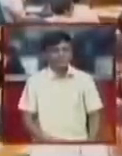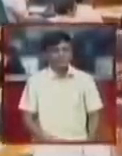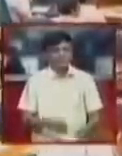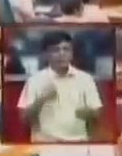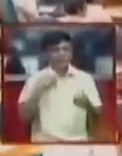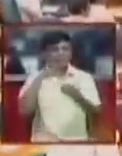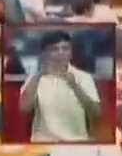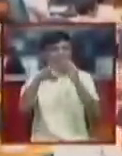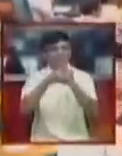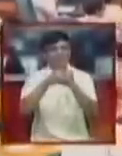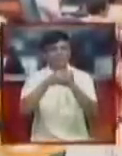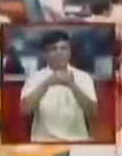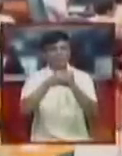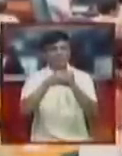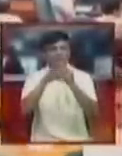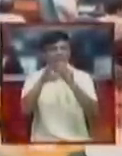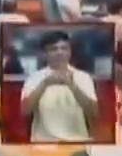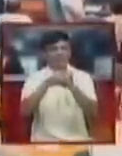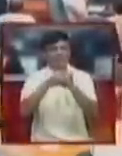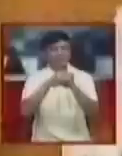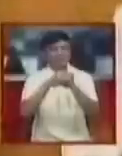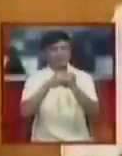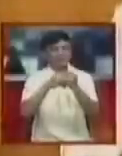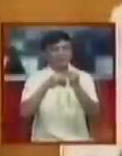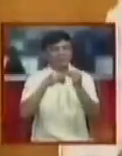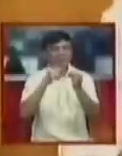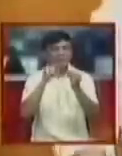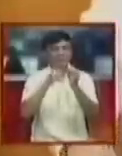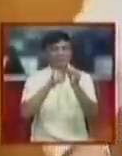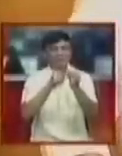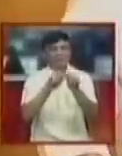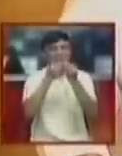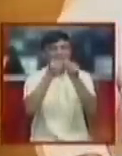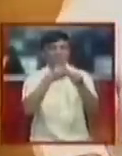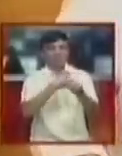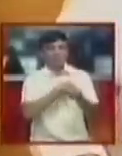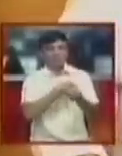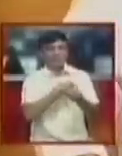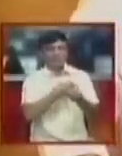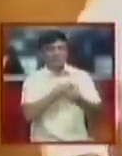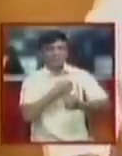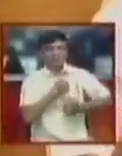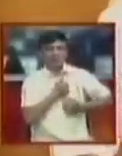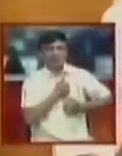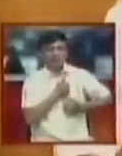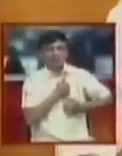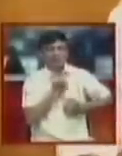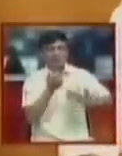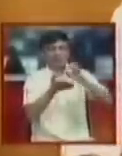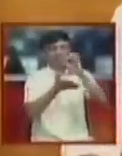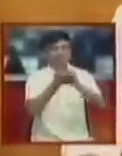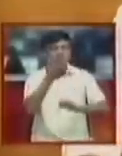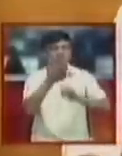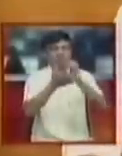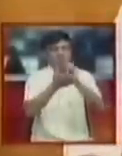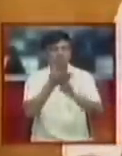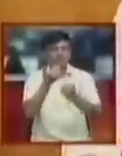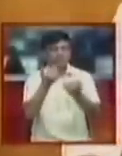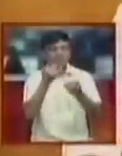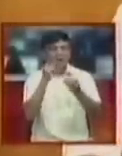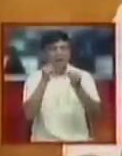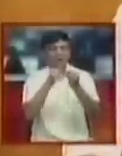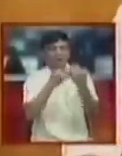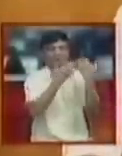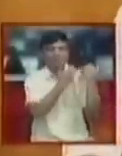Hindi lang po natin sa armas, ipinaparamdam ang pagkalinga sa ating pulis at kasundaluhan. Nabawasan na rin po ang